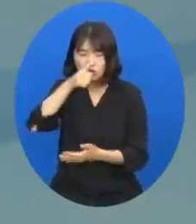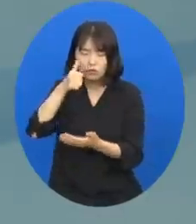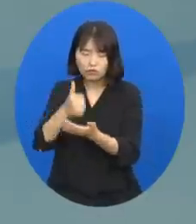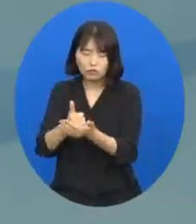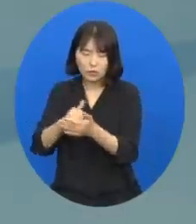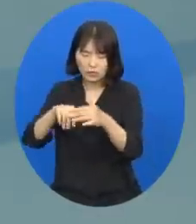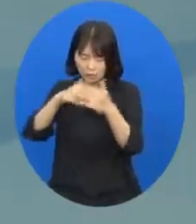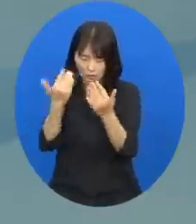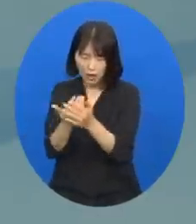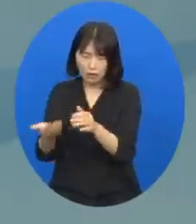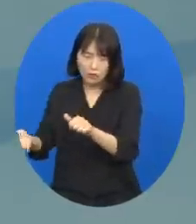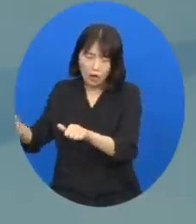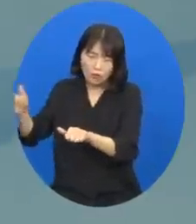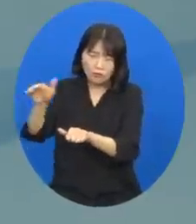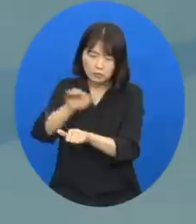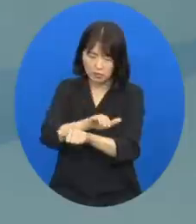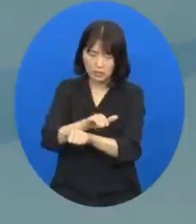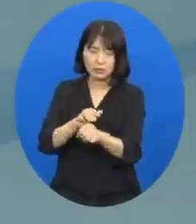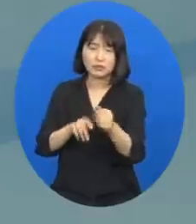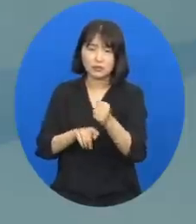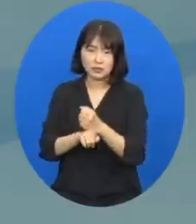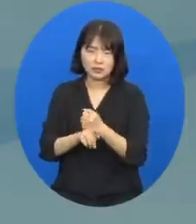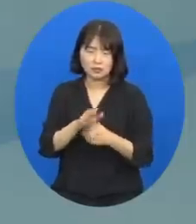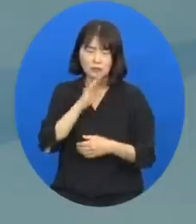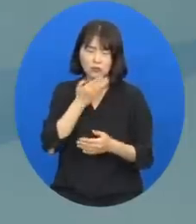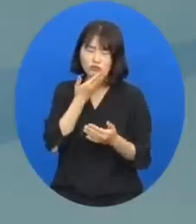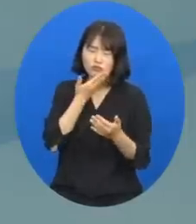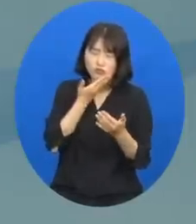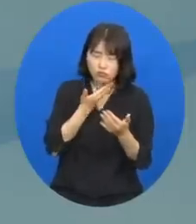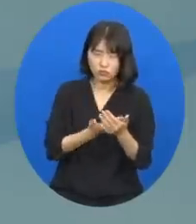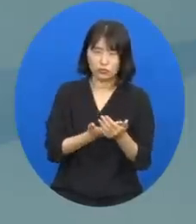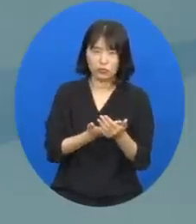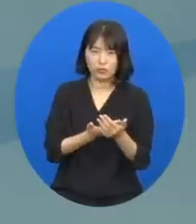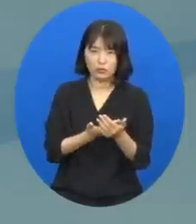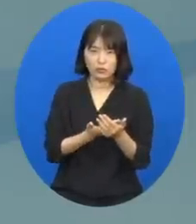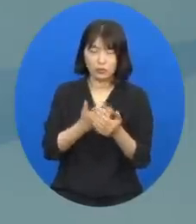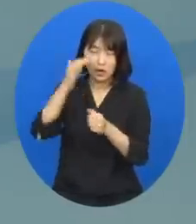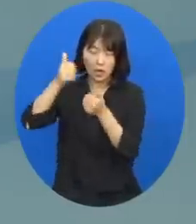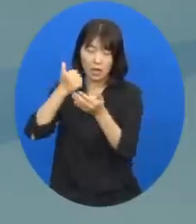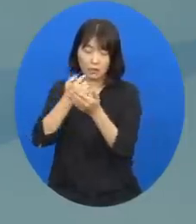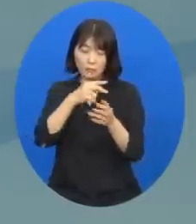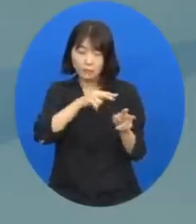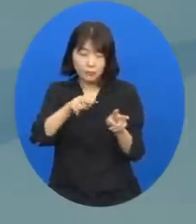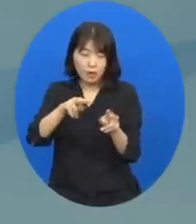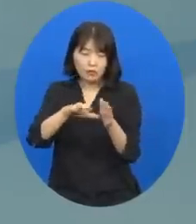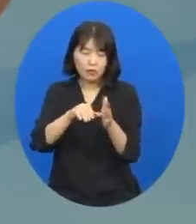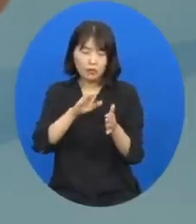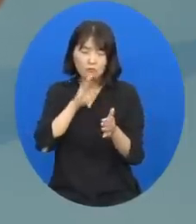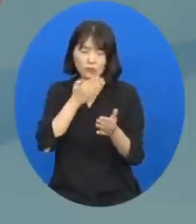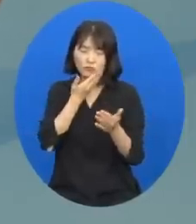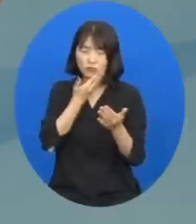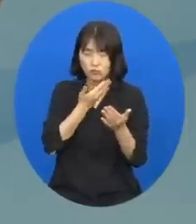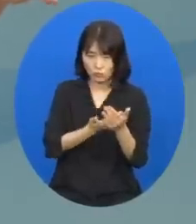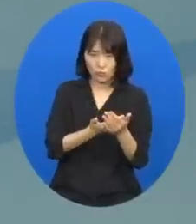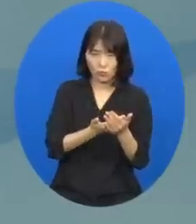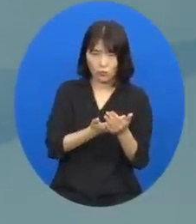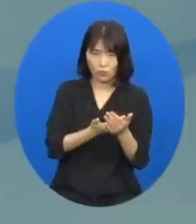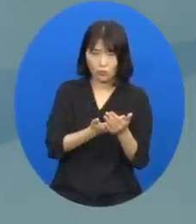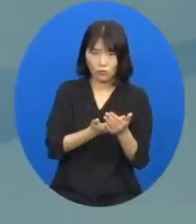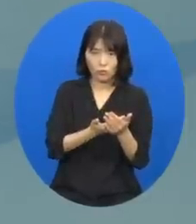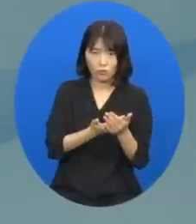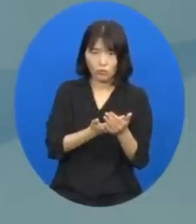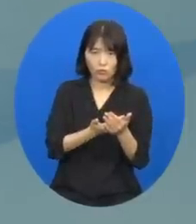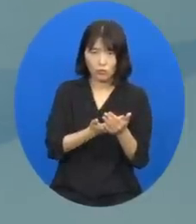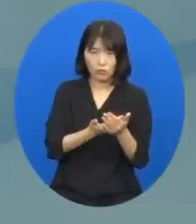이것은 염소 털 많이 할 수 있는 것입니다 하는 보시기에 너무나 귀한 거예요 그렇기 때문에 큰 관점에서 보면 너무나